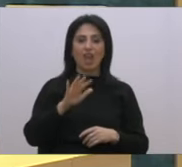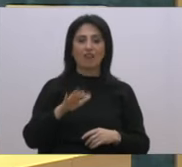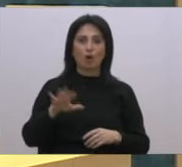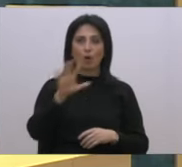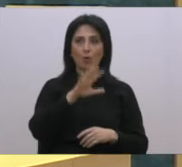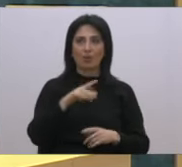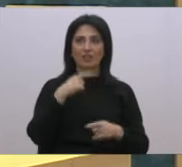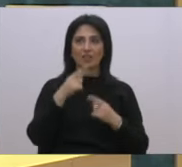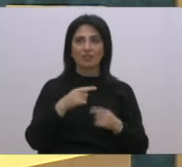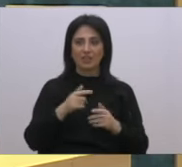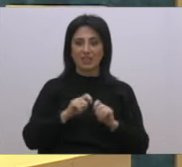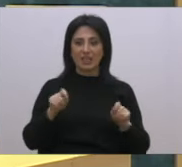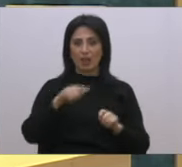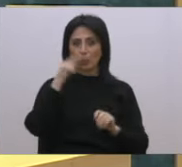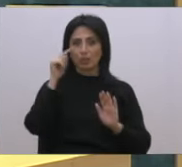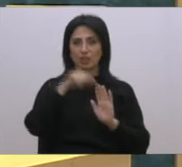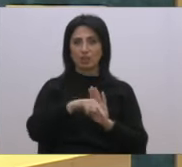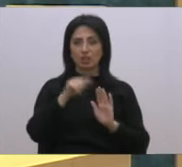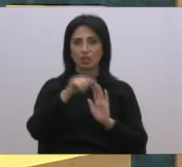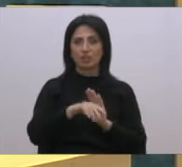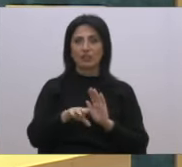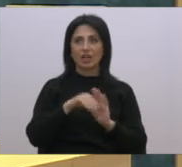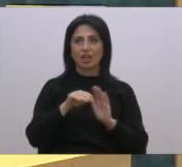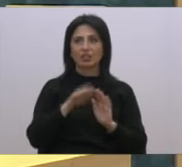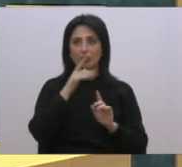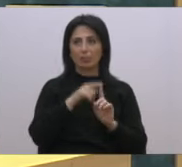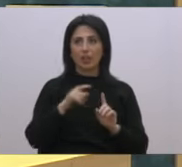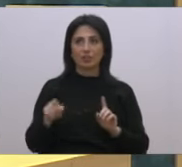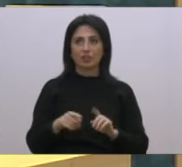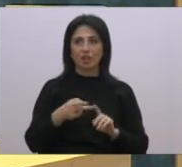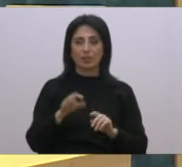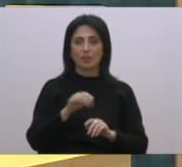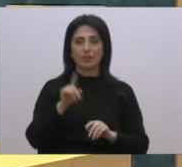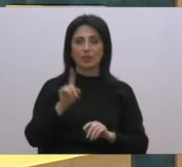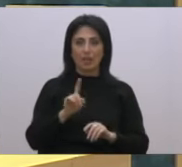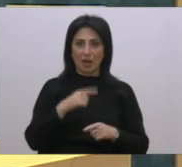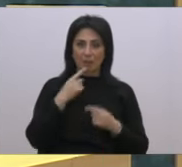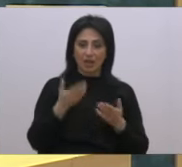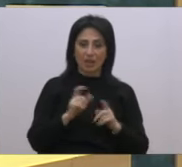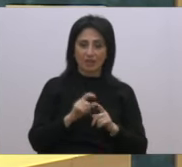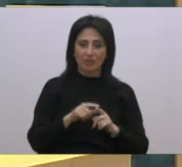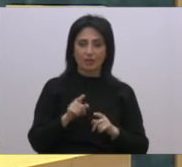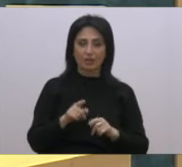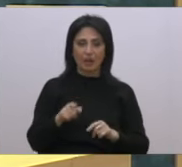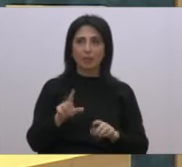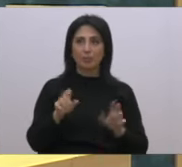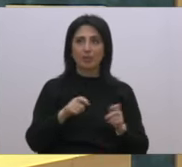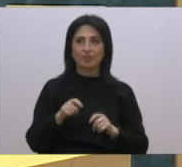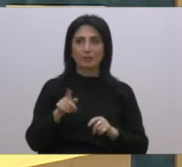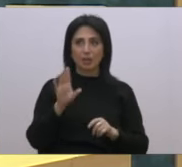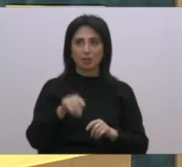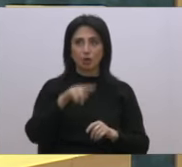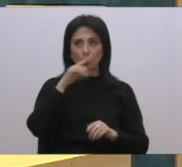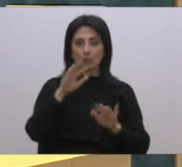ქვეყნები საუბრობენ ღიად რუსეთის ჩარევაზე არჩევნების პერიოდში, ამაზე თქვენ რამე გეთქვათ? მით უფრო აქ პრეზიდენტმა მათ შორის